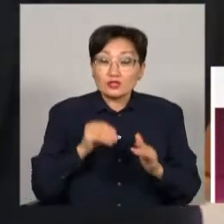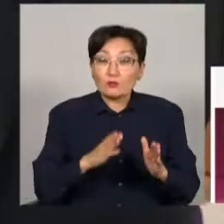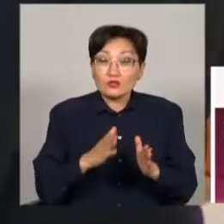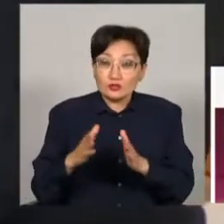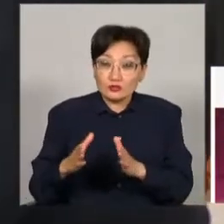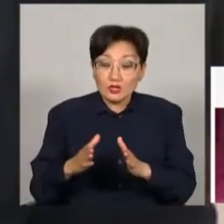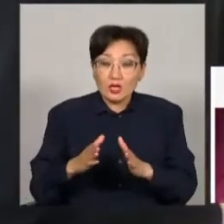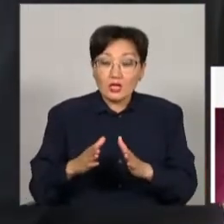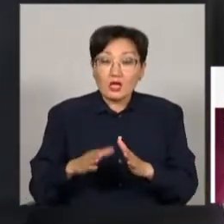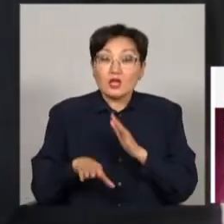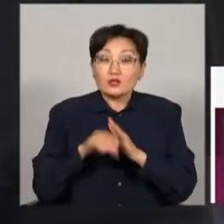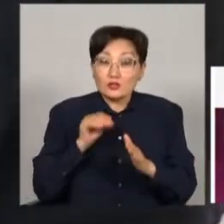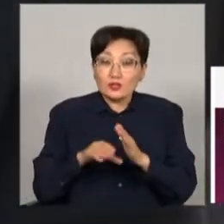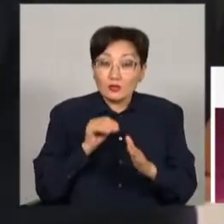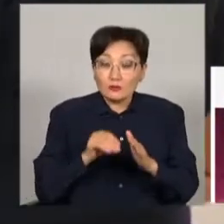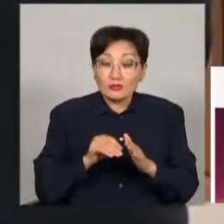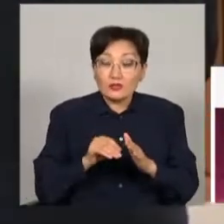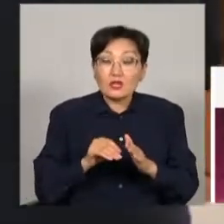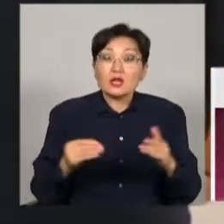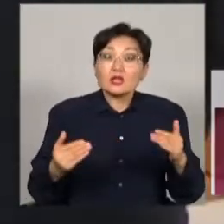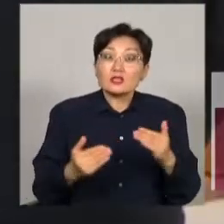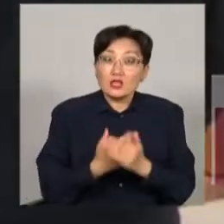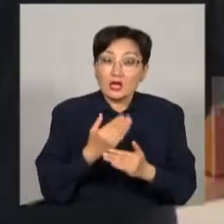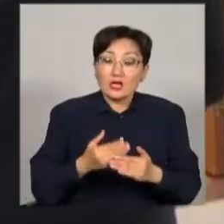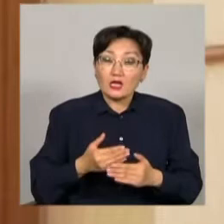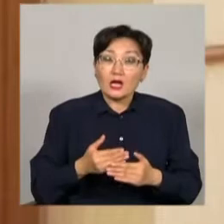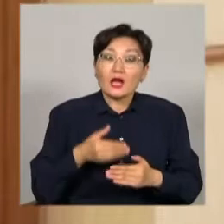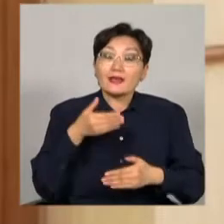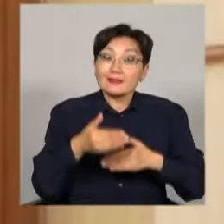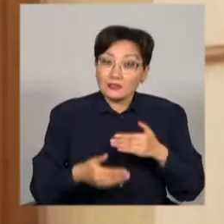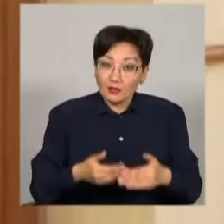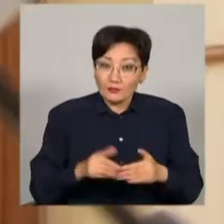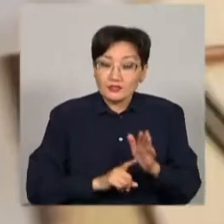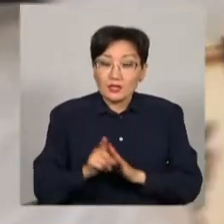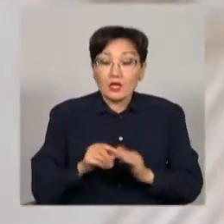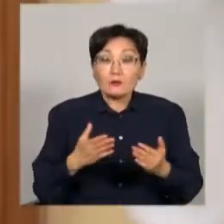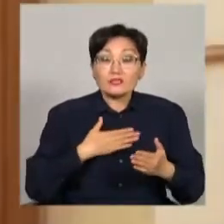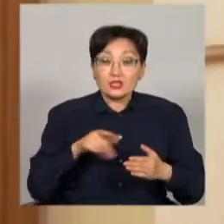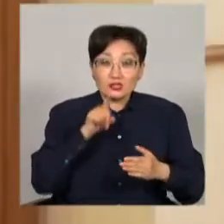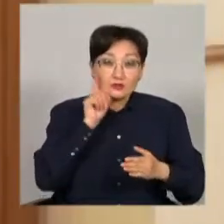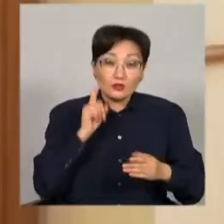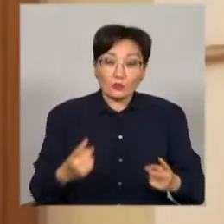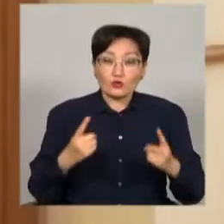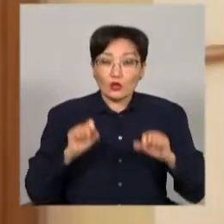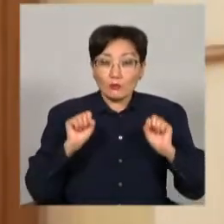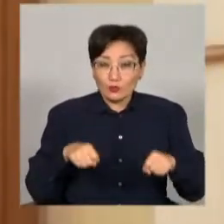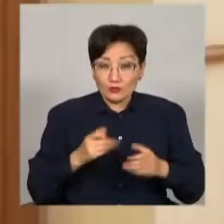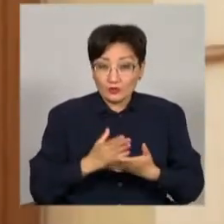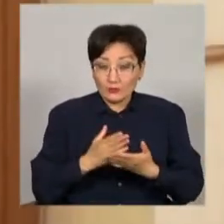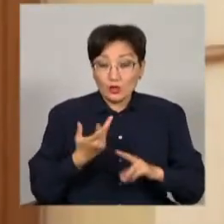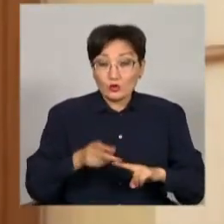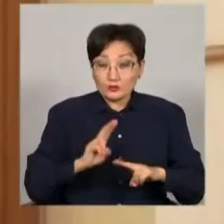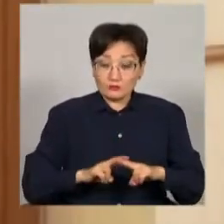де, референдум жүйесінде де бір жаңа бір қадам басатымыз ғой деп ойлаймын. Қазіргі біздің жастарымызға үлкен мүмкіндік береді. Өткені